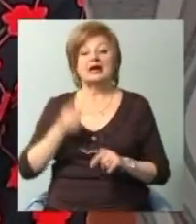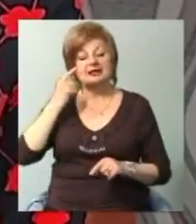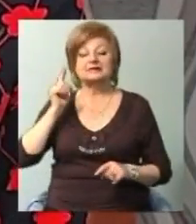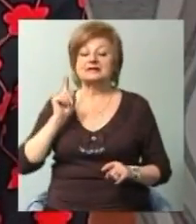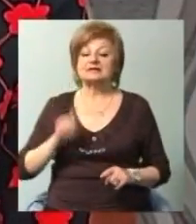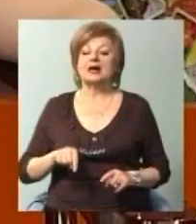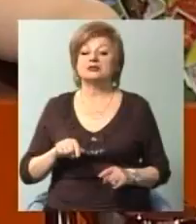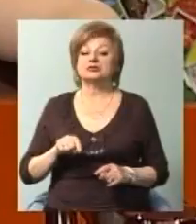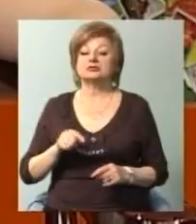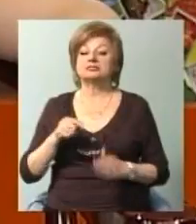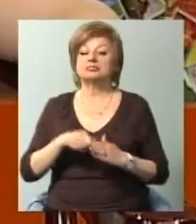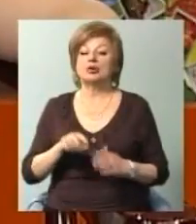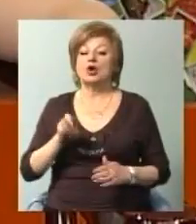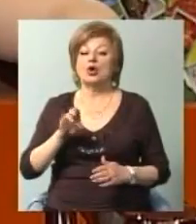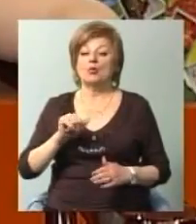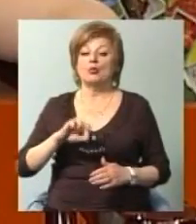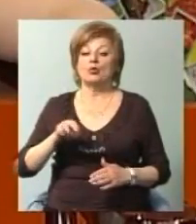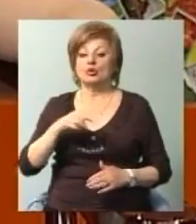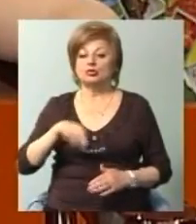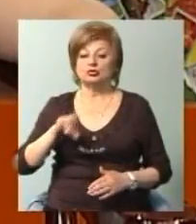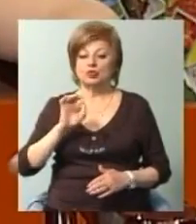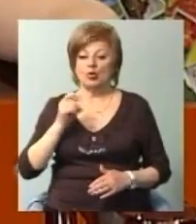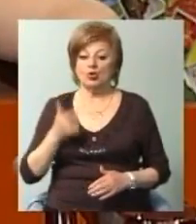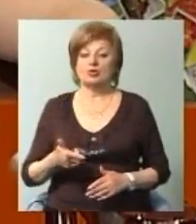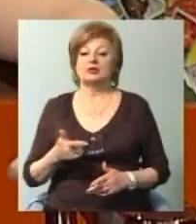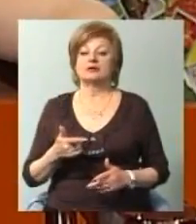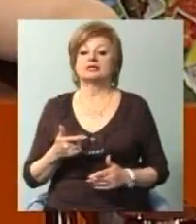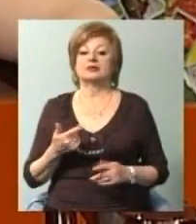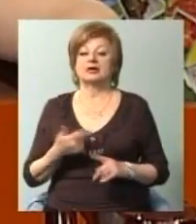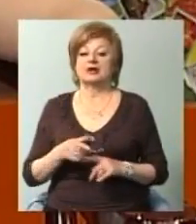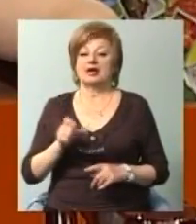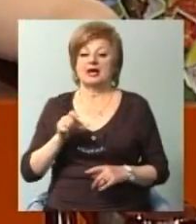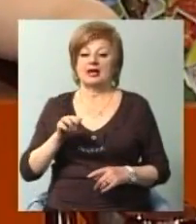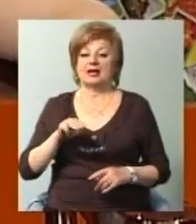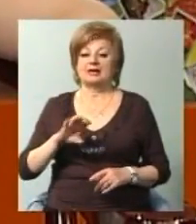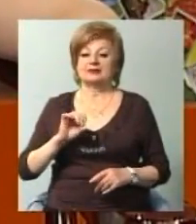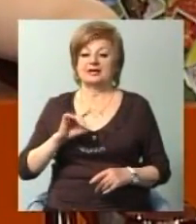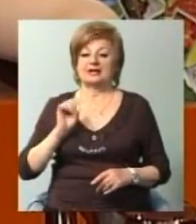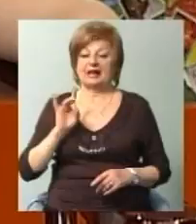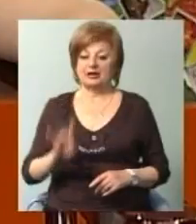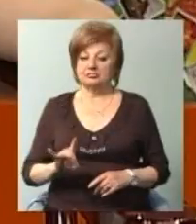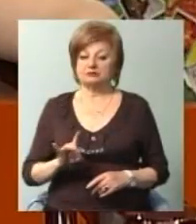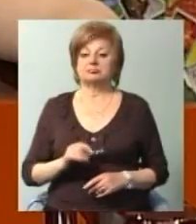породи собак? Бульдог, йоркширський тельєр,